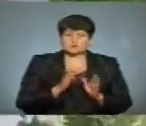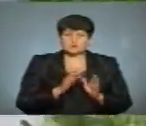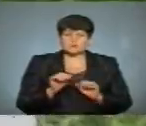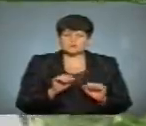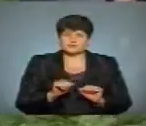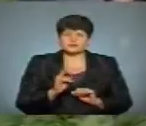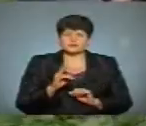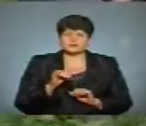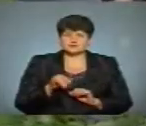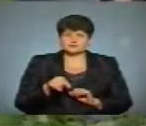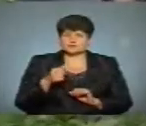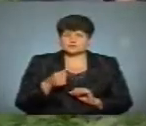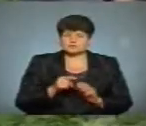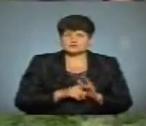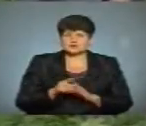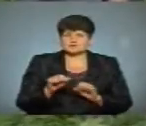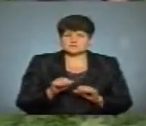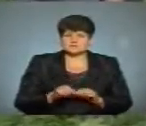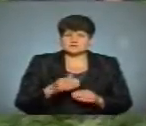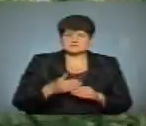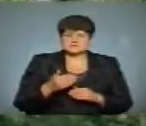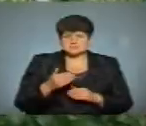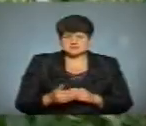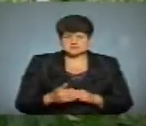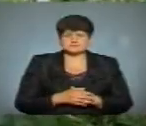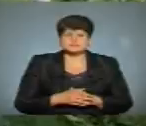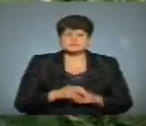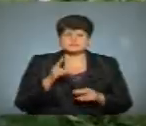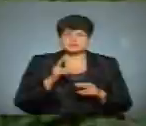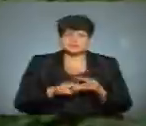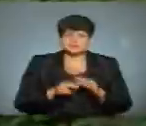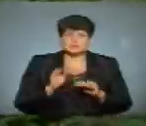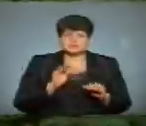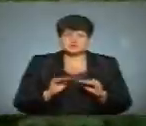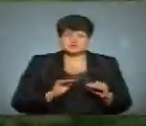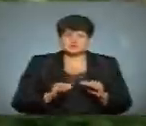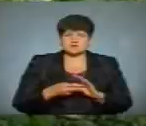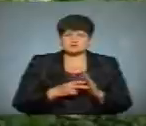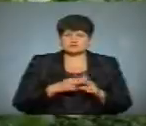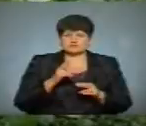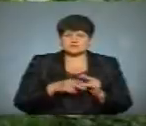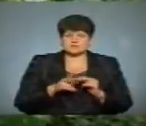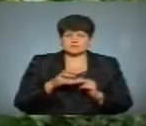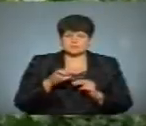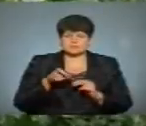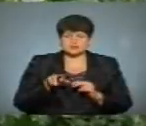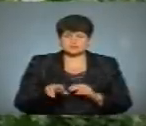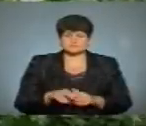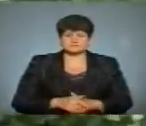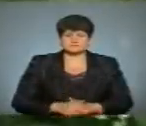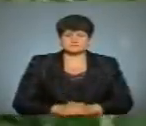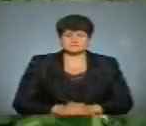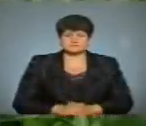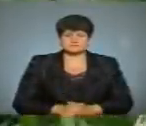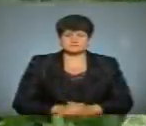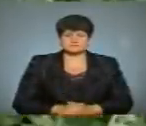квітні. Цього року, каже, почали прибирати пізніше через карантин. Завершити облаштування планують в кінці липня. Діана Ярошенко, Марта Журавель.